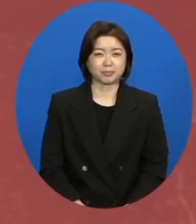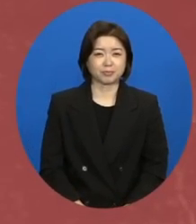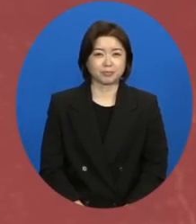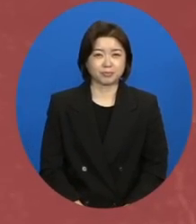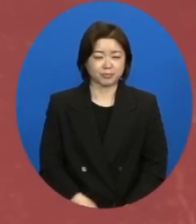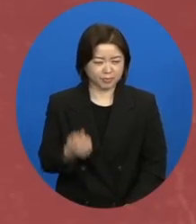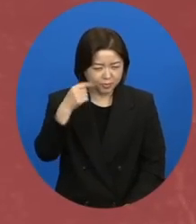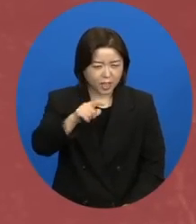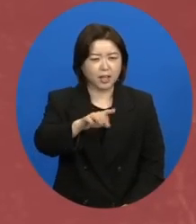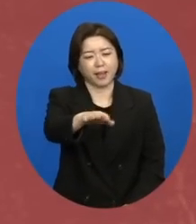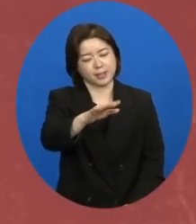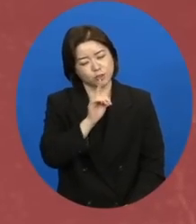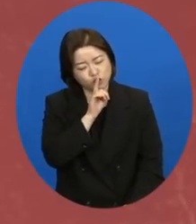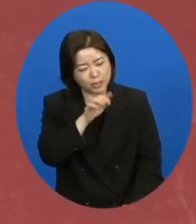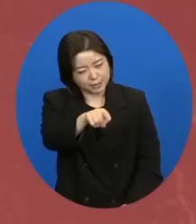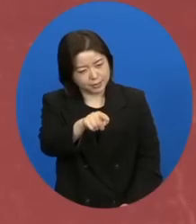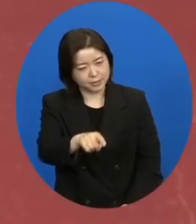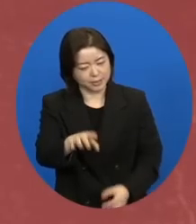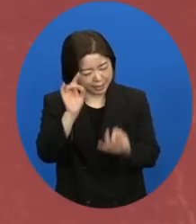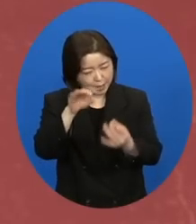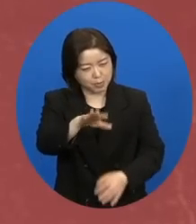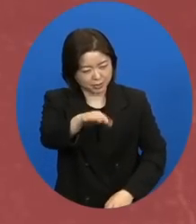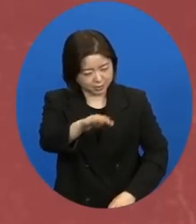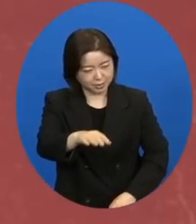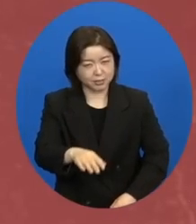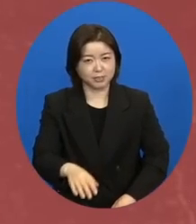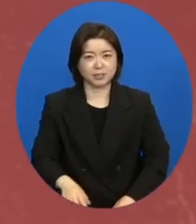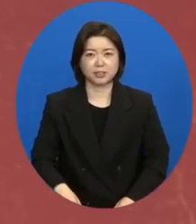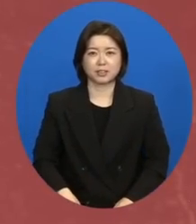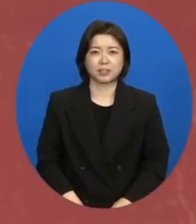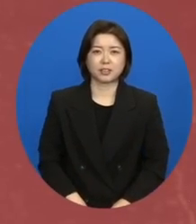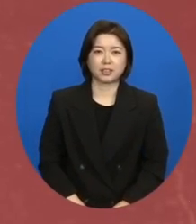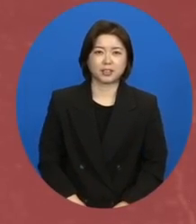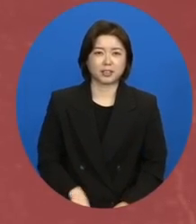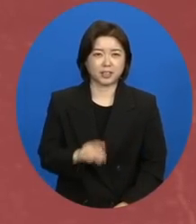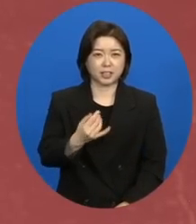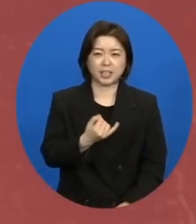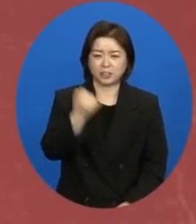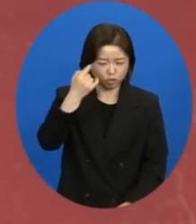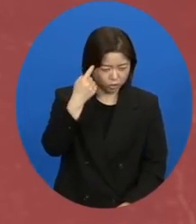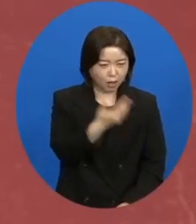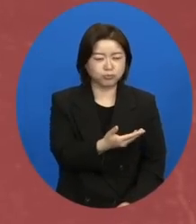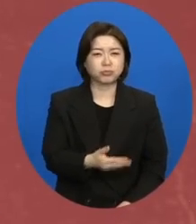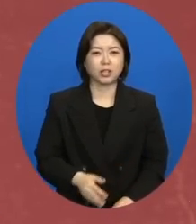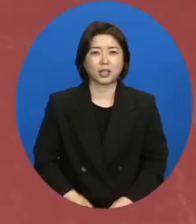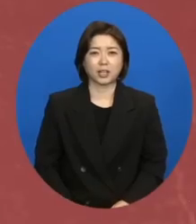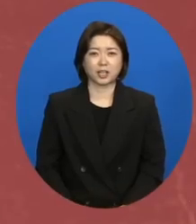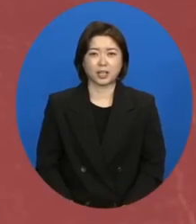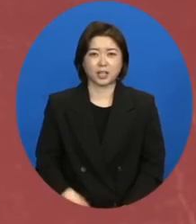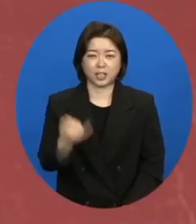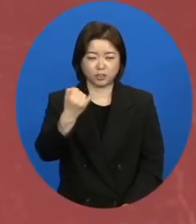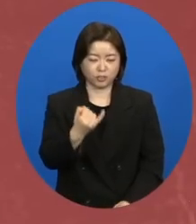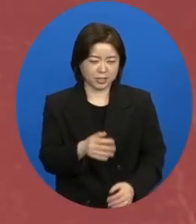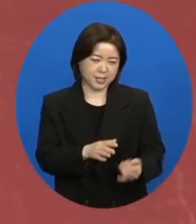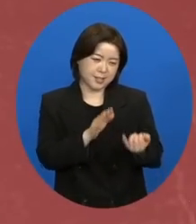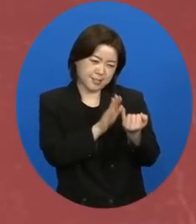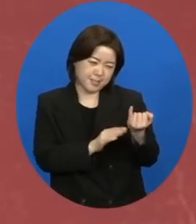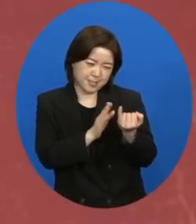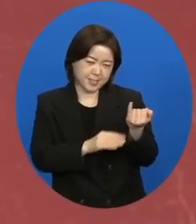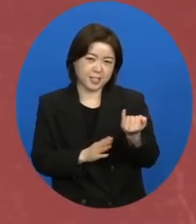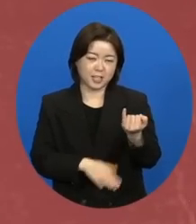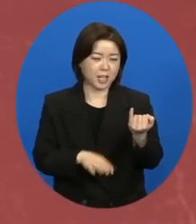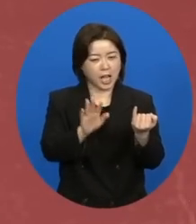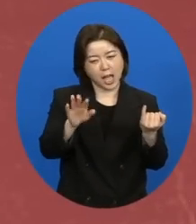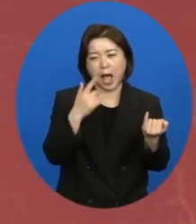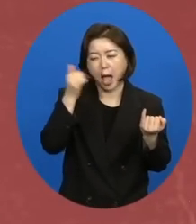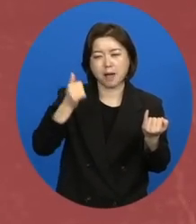왜 그러니? 넌 가만히 있어. 넌 가만히 있어. 아, 누나한테 묻잖니. 얘가 또 누나를 설득해. 아빠가